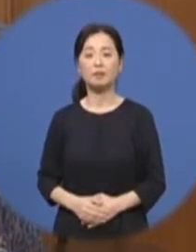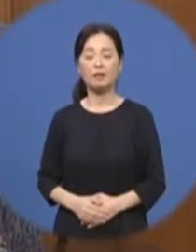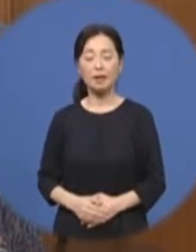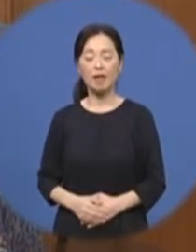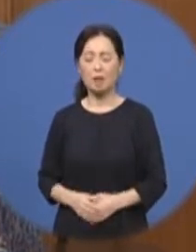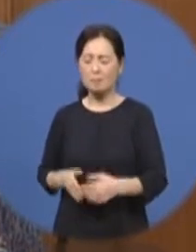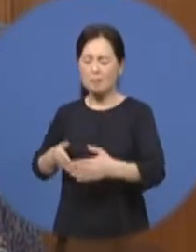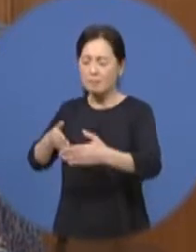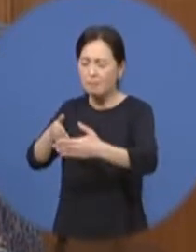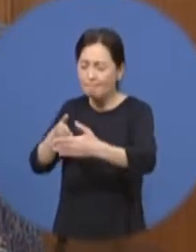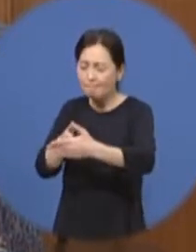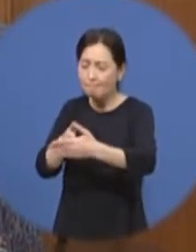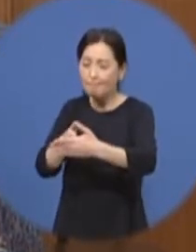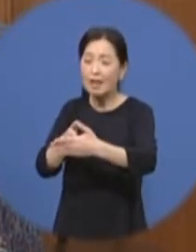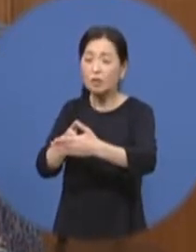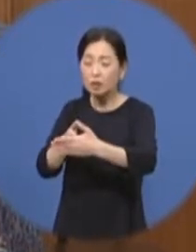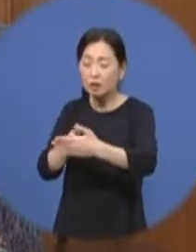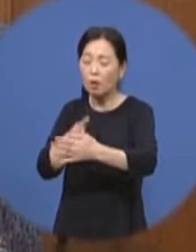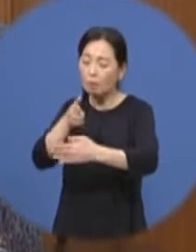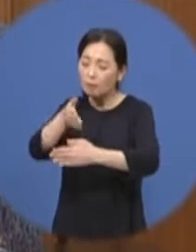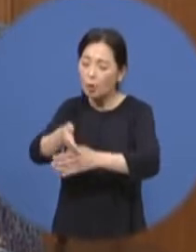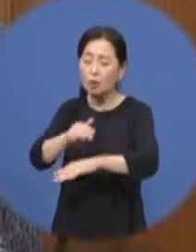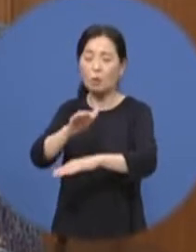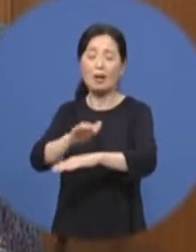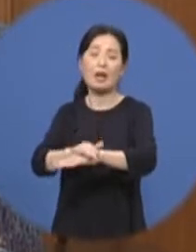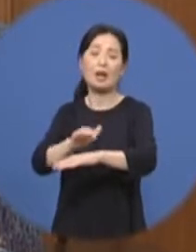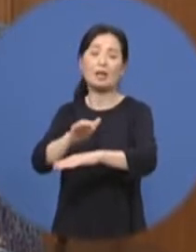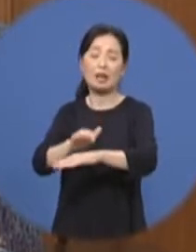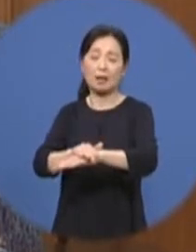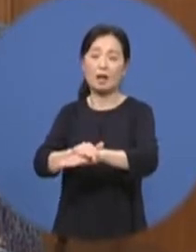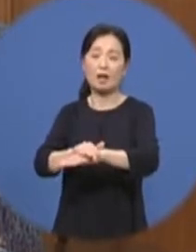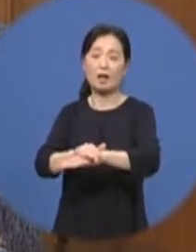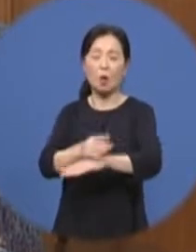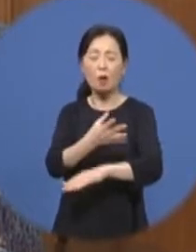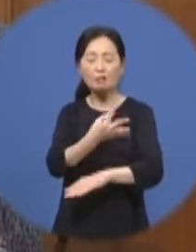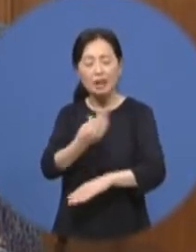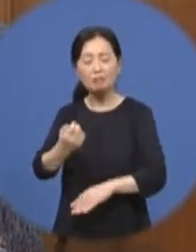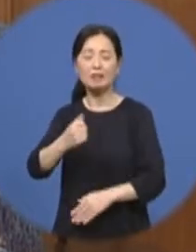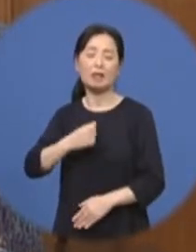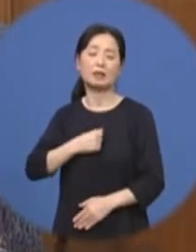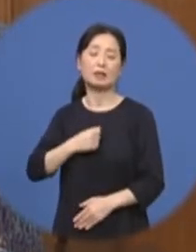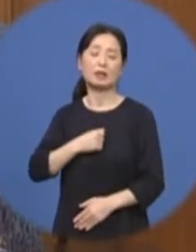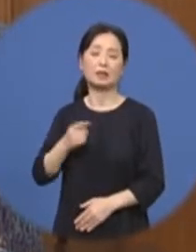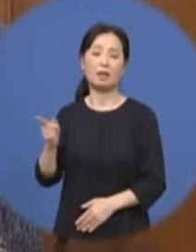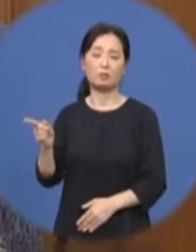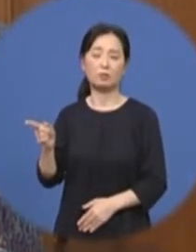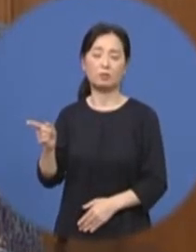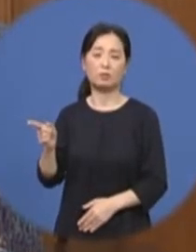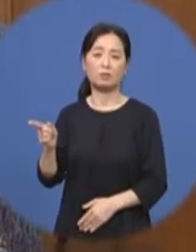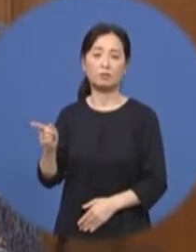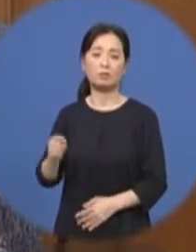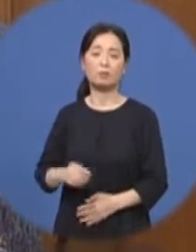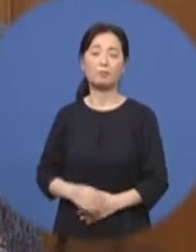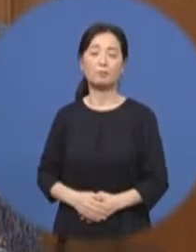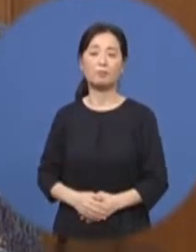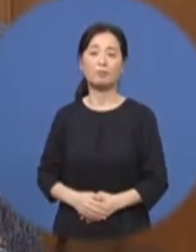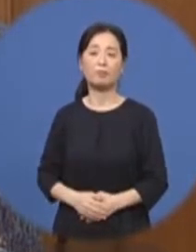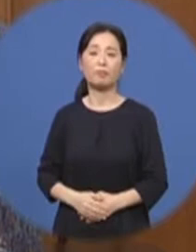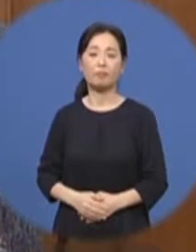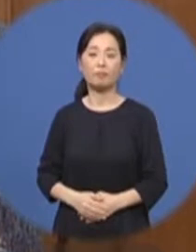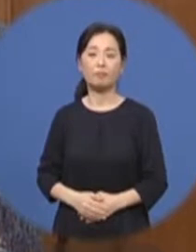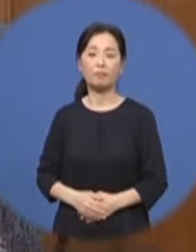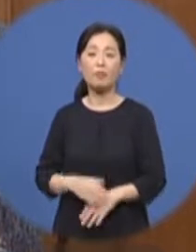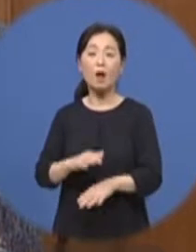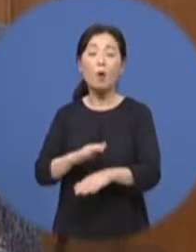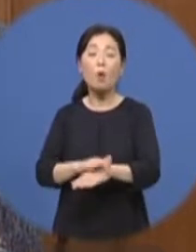に乗り越え方を多分すごくたくさんご存知だと思うんです。その時に道は1個じゃない